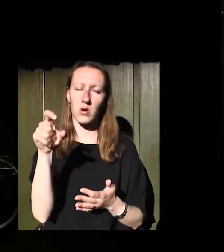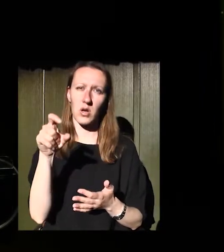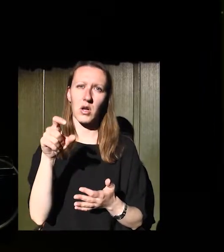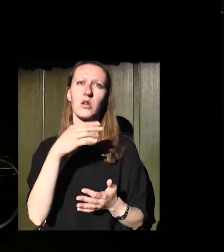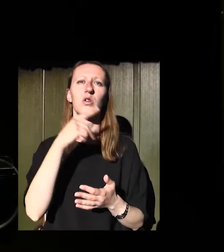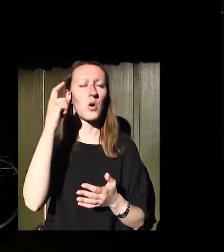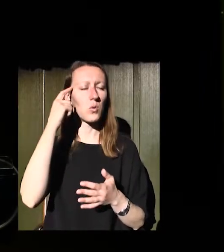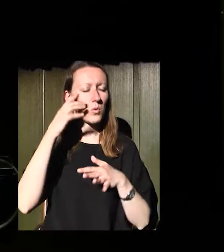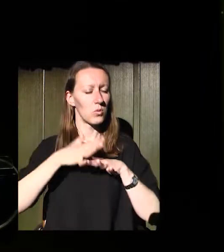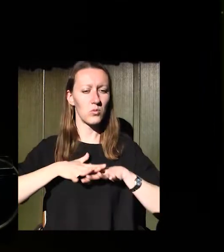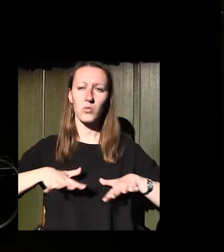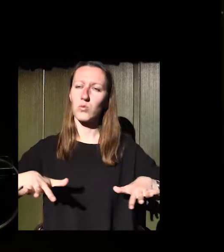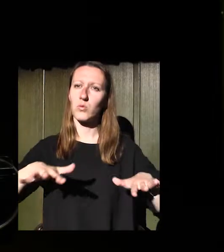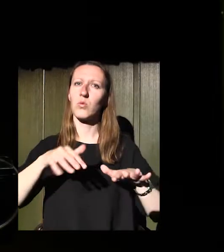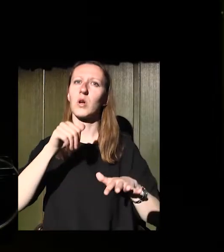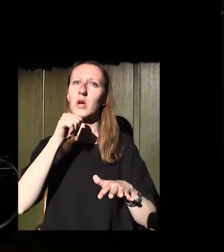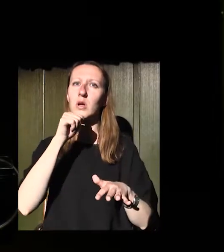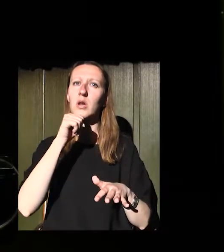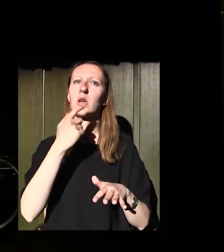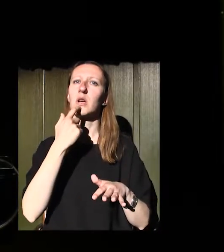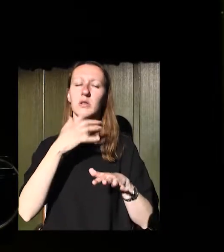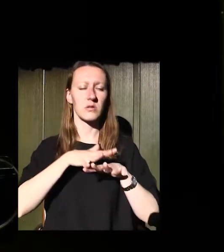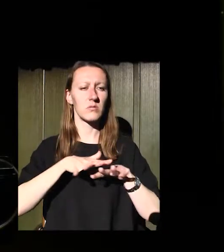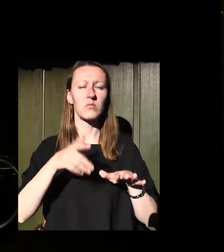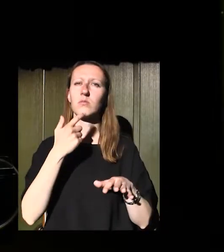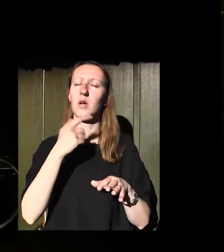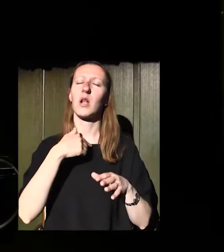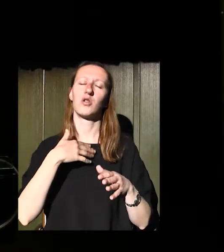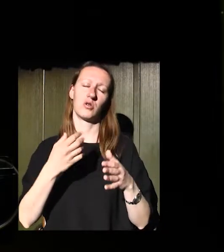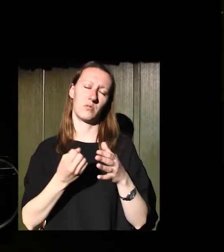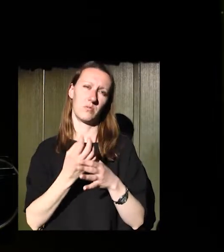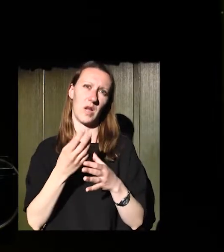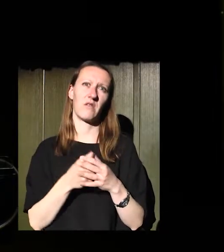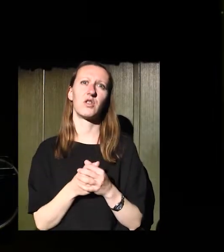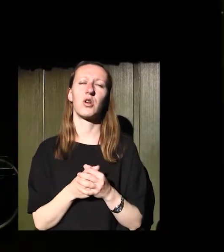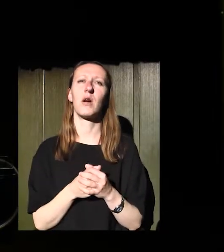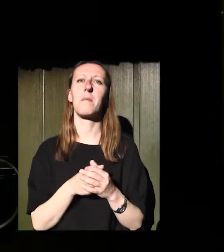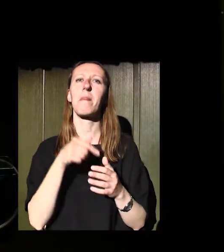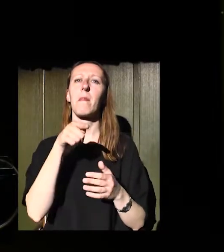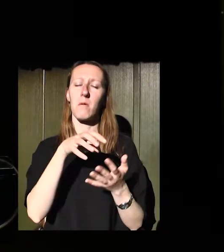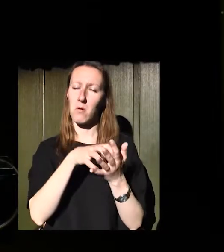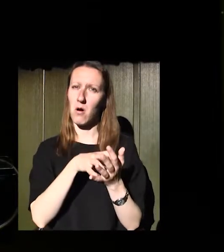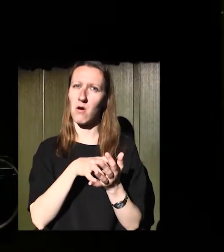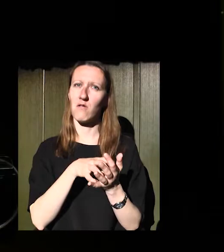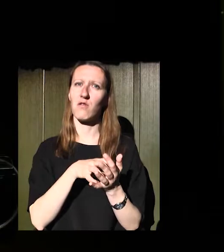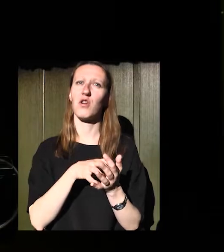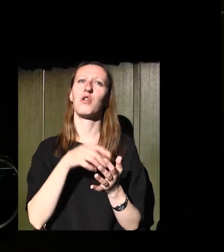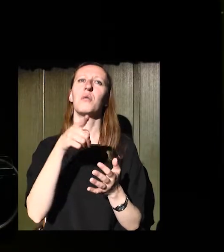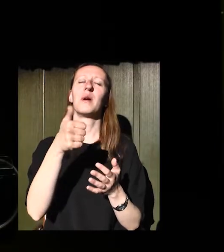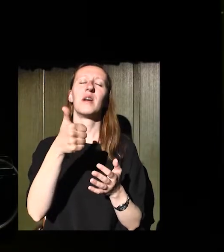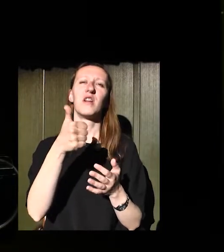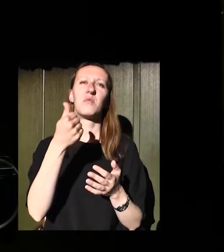definirati, multikulturalnom i multijezičnom zavičaju. In questo contesto un